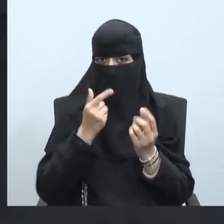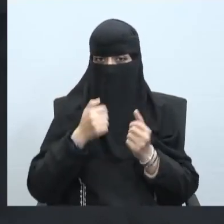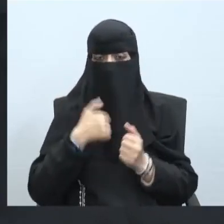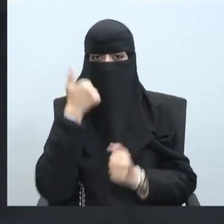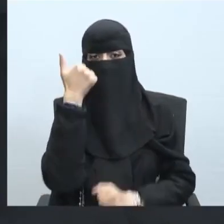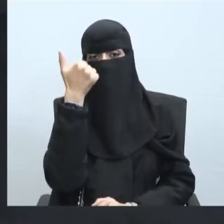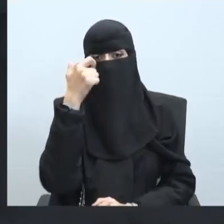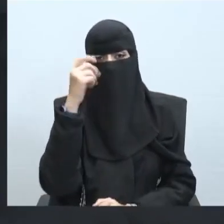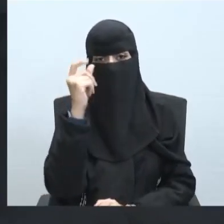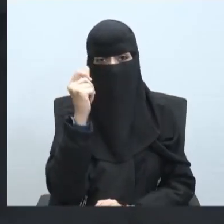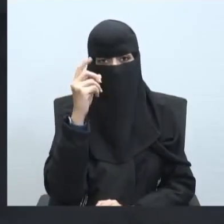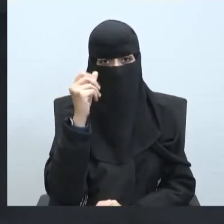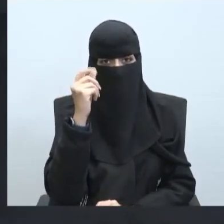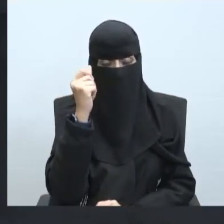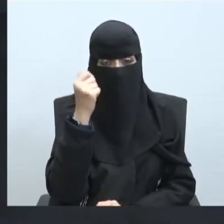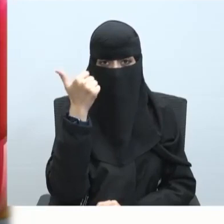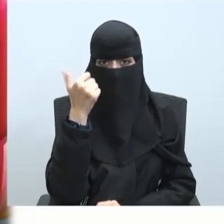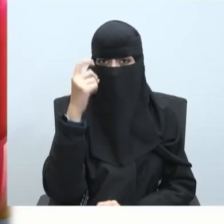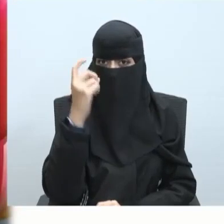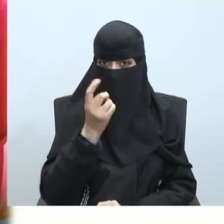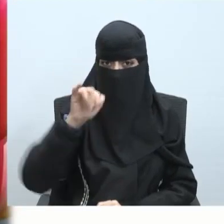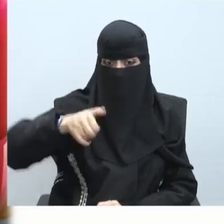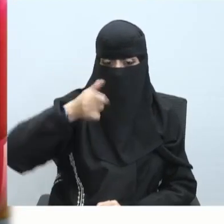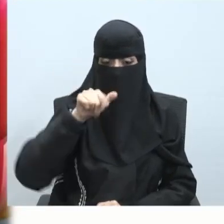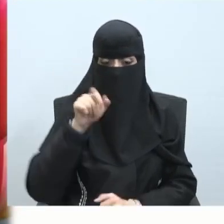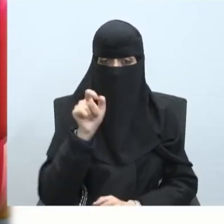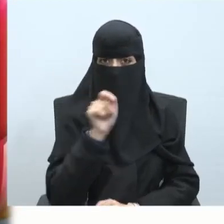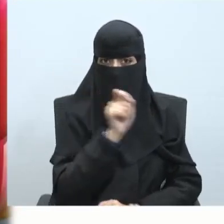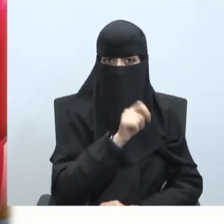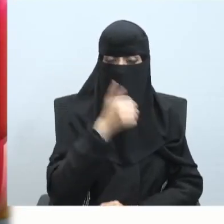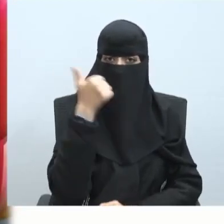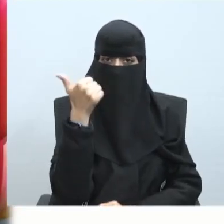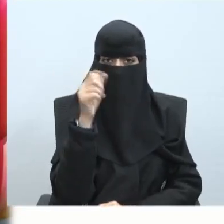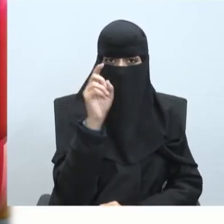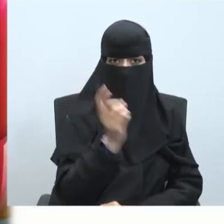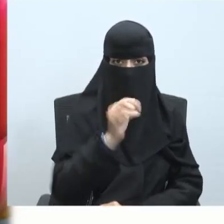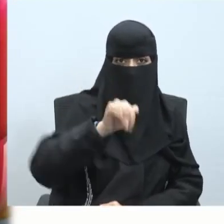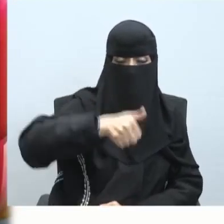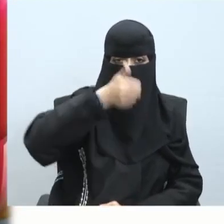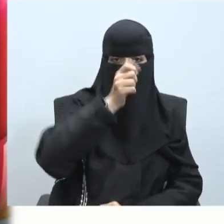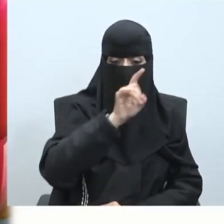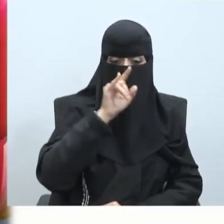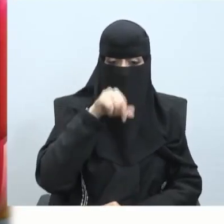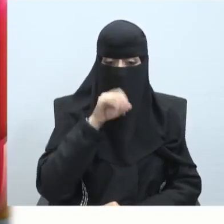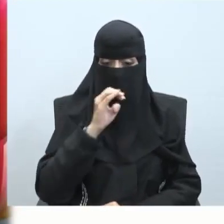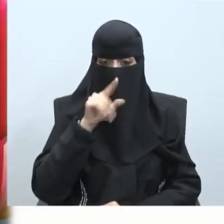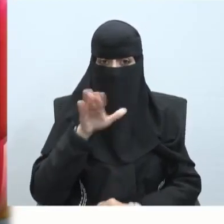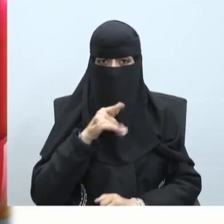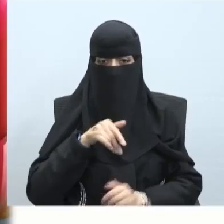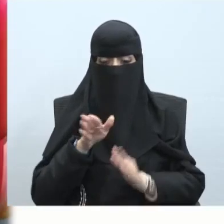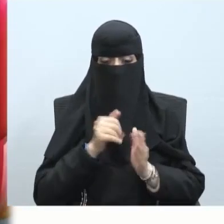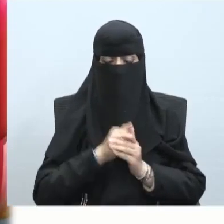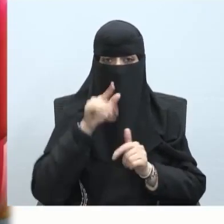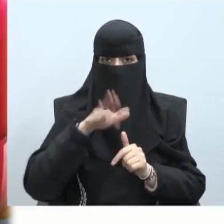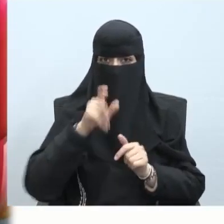ستوريات بارك الله فيكم اذا نكتب الاجابه هنا ست ريالات اذا بهذا الشكل ابنائي وبناتي اجبناه